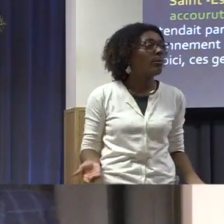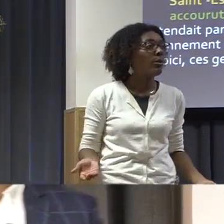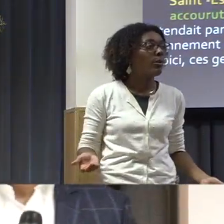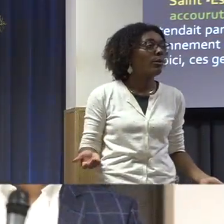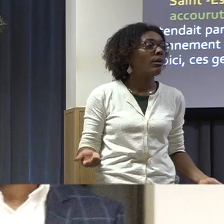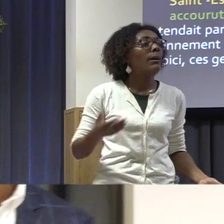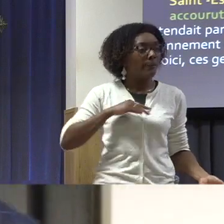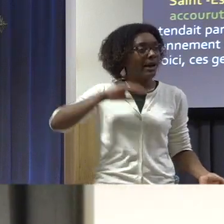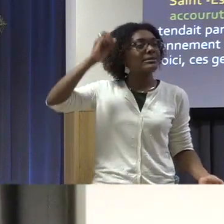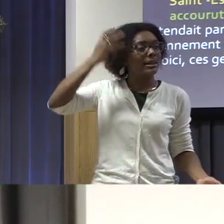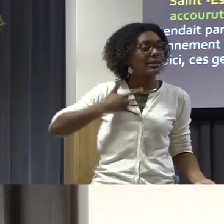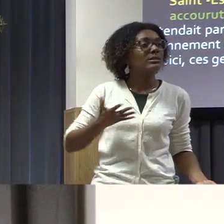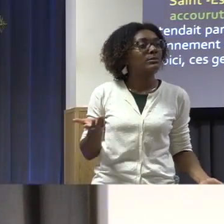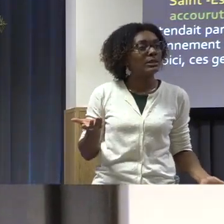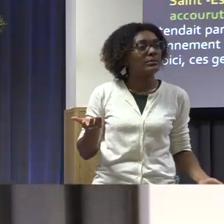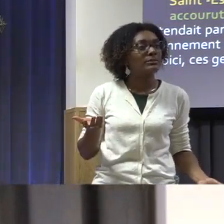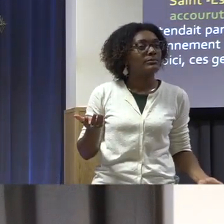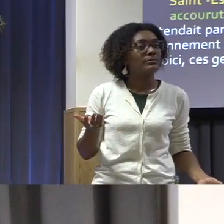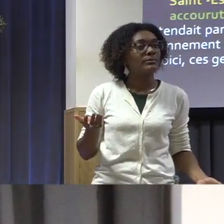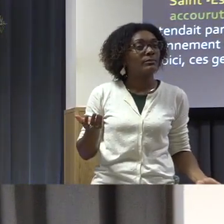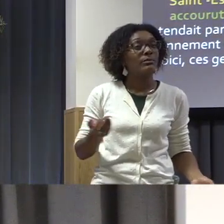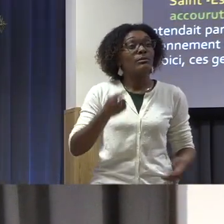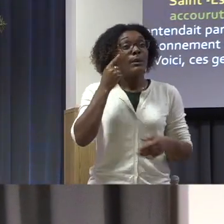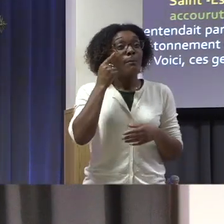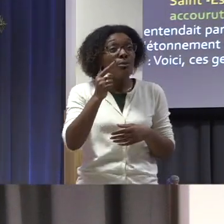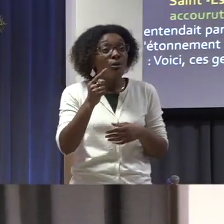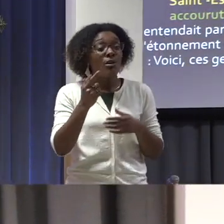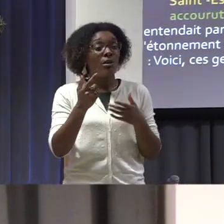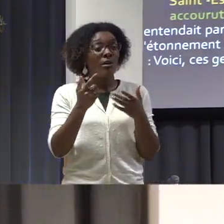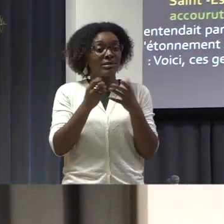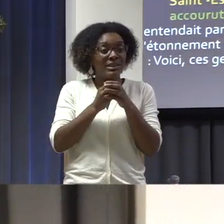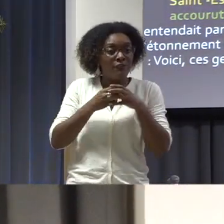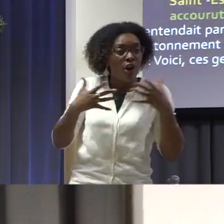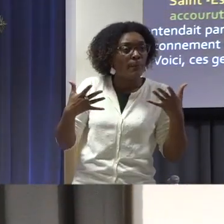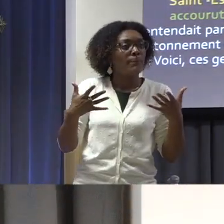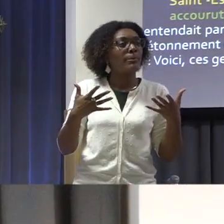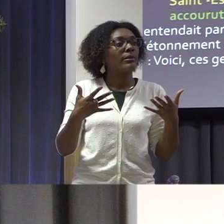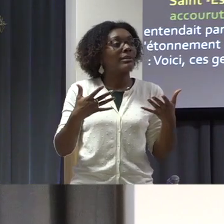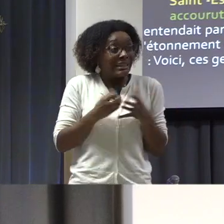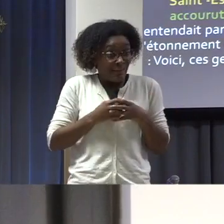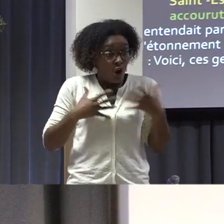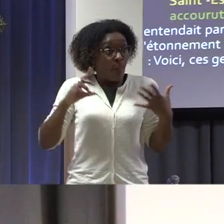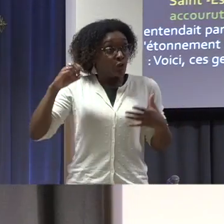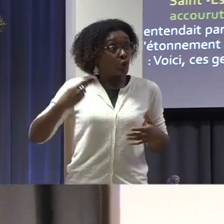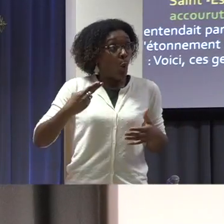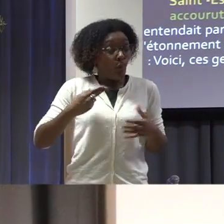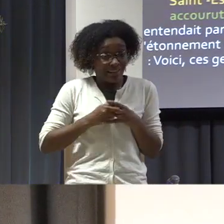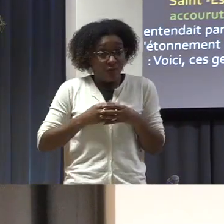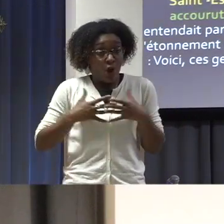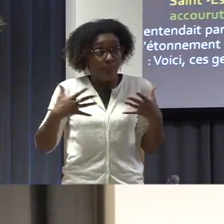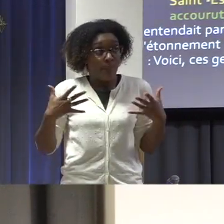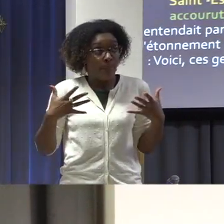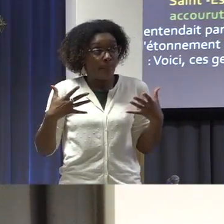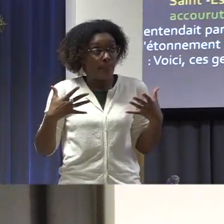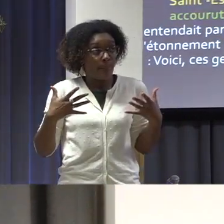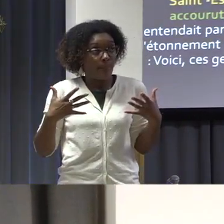mais pour développer et utiliser ses armes il ya un prix à payer c'est pas un homme qui paient le prix de seul mais